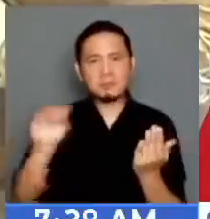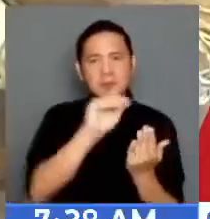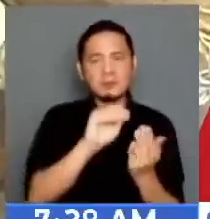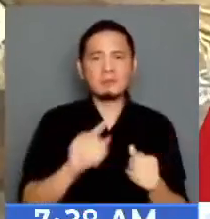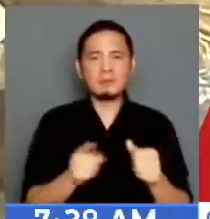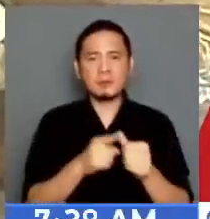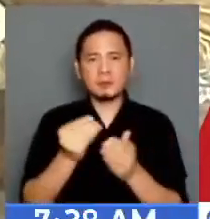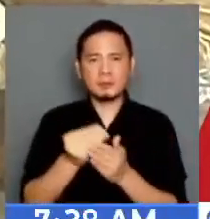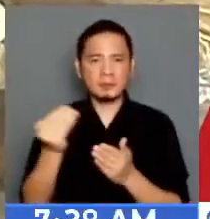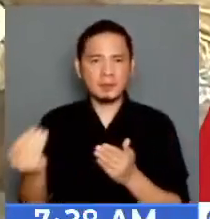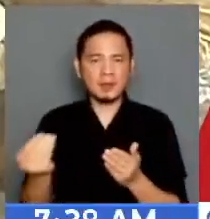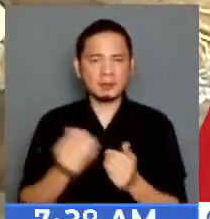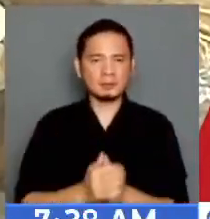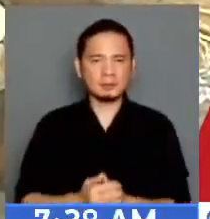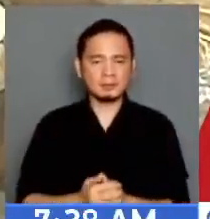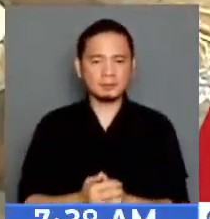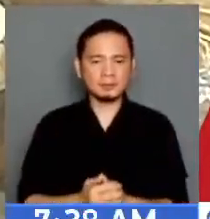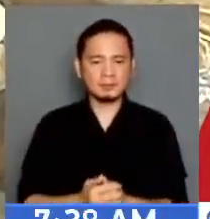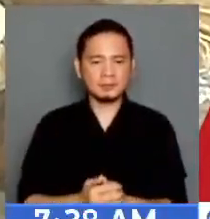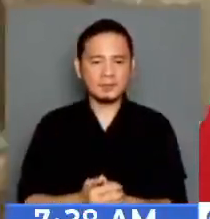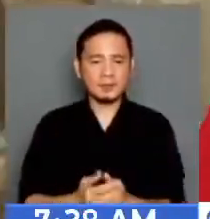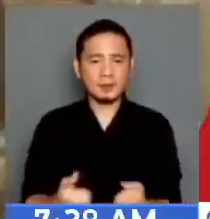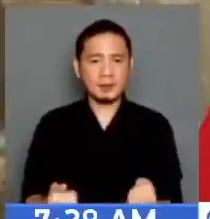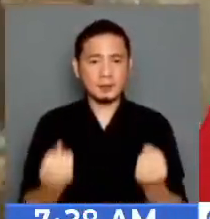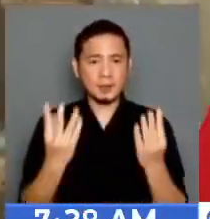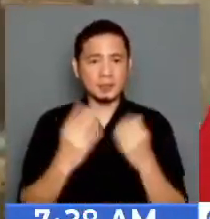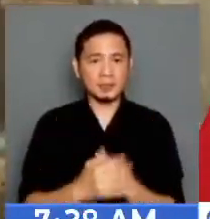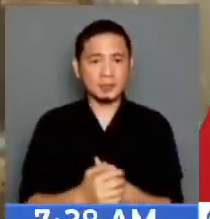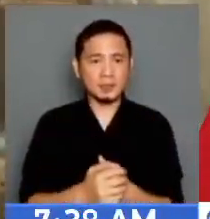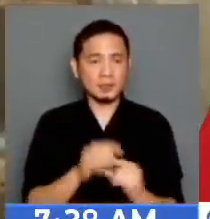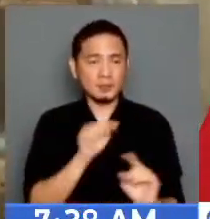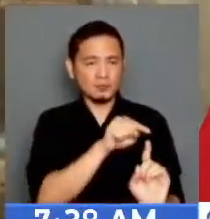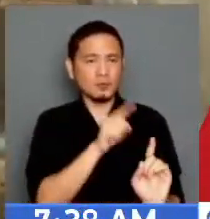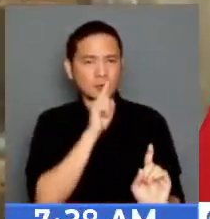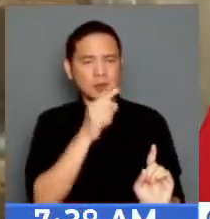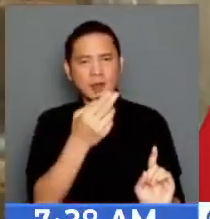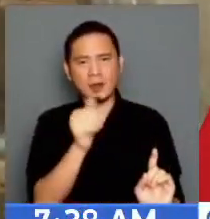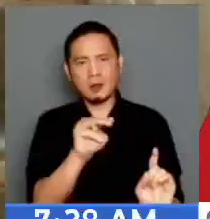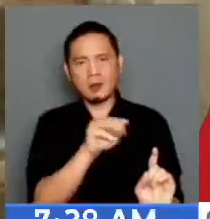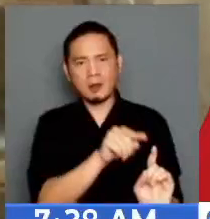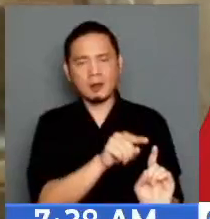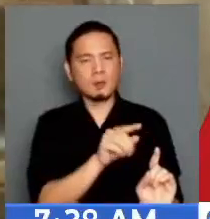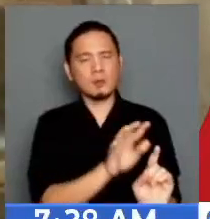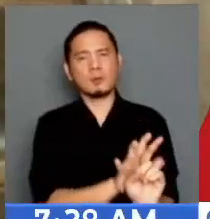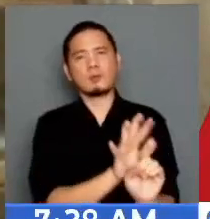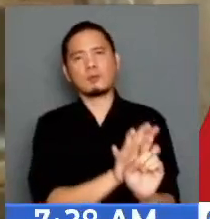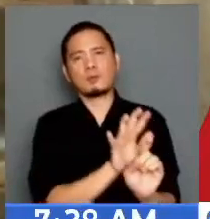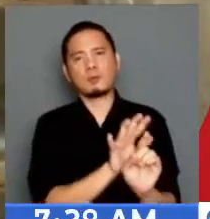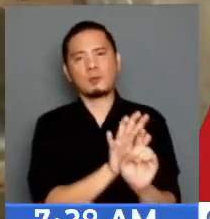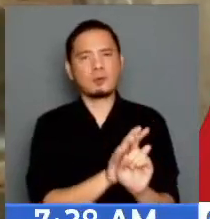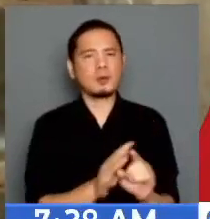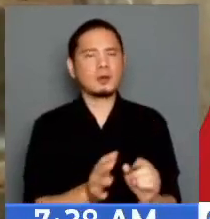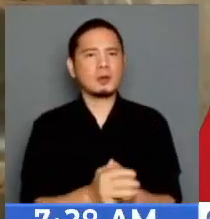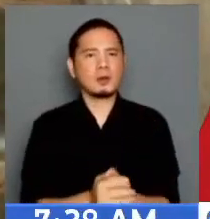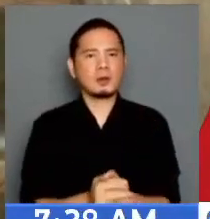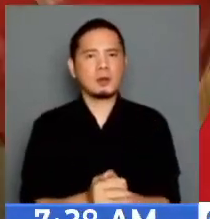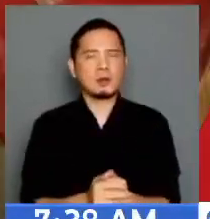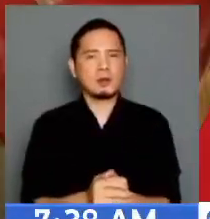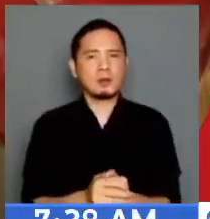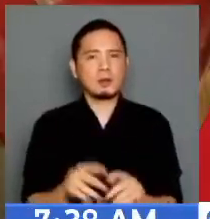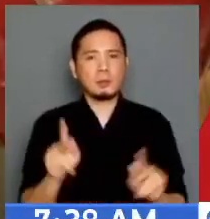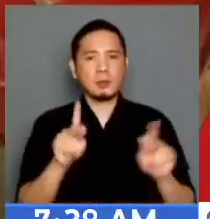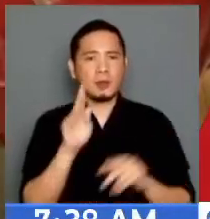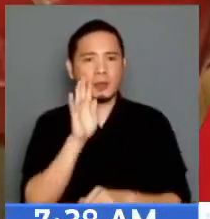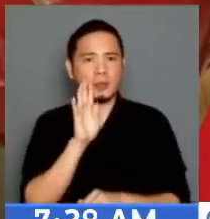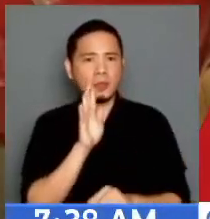Ang hamon naman kasi talaga ang itinuturing na bida o talagang siya yung main event ng Noche Buena. At